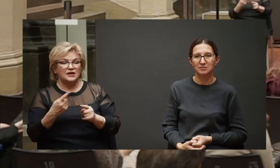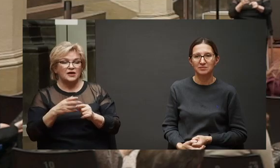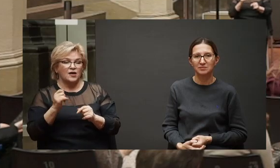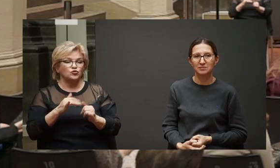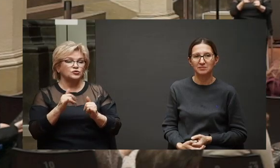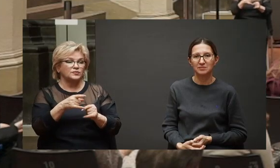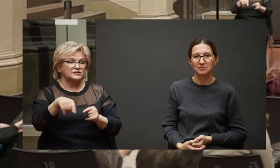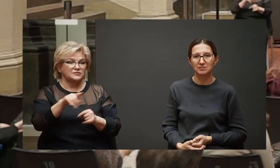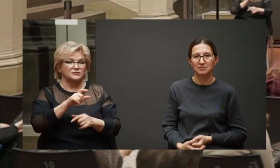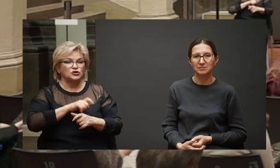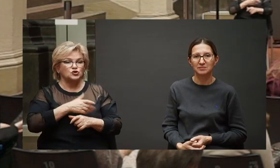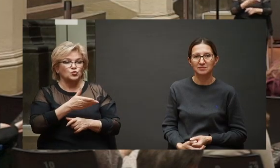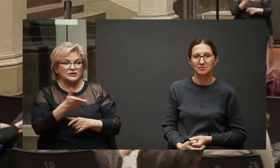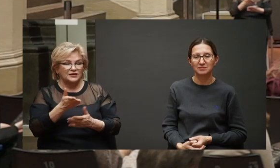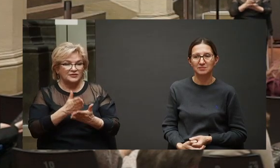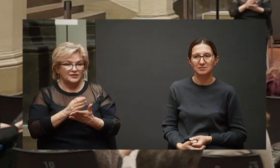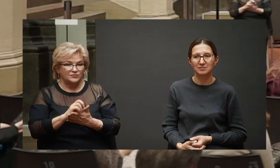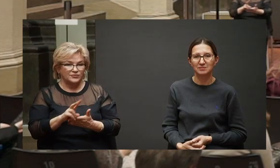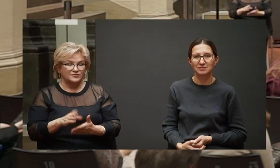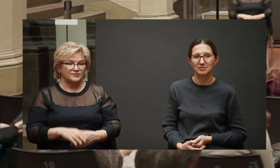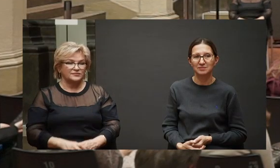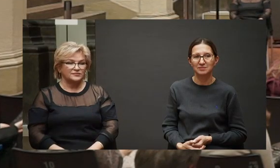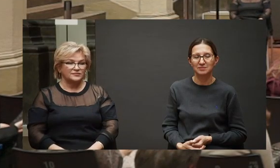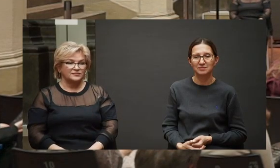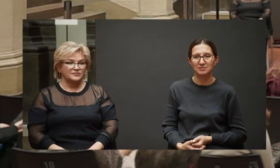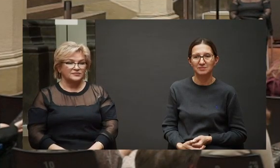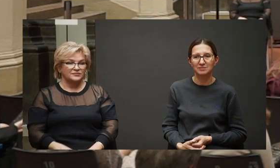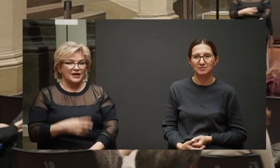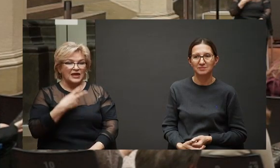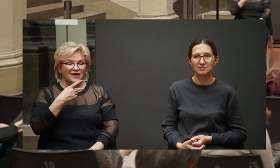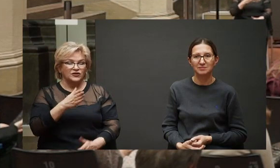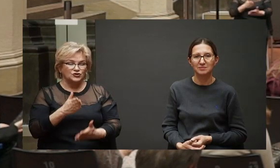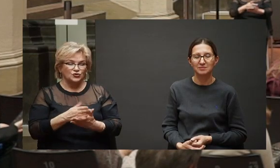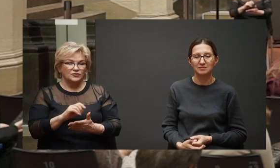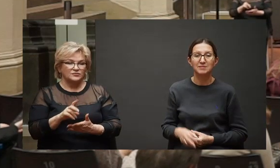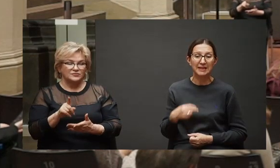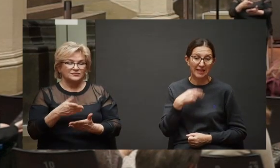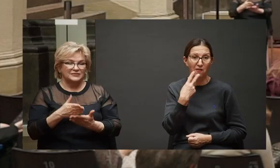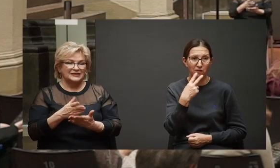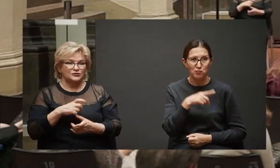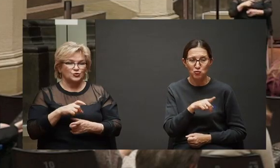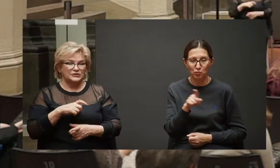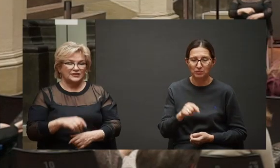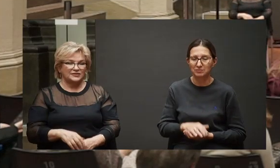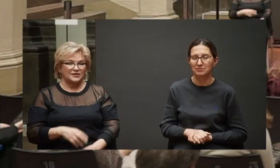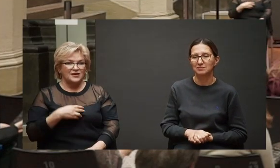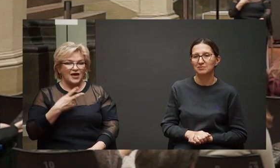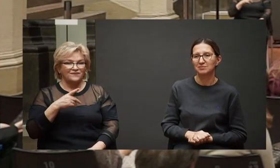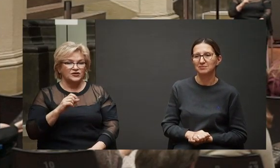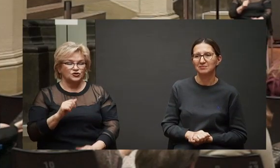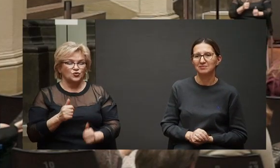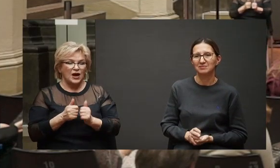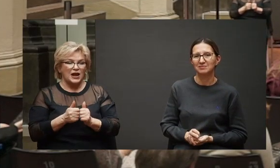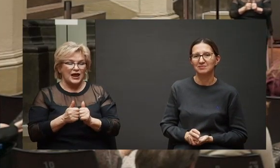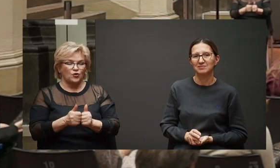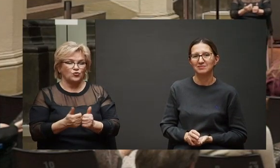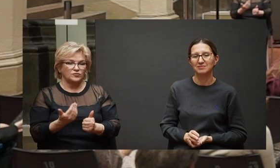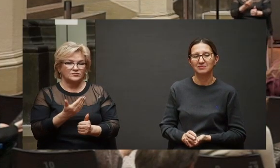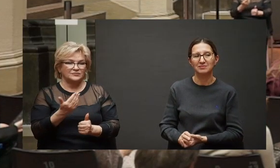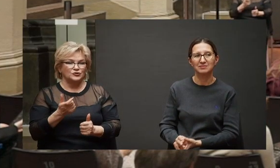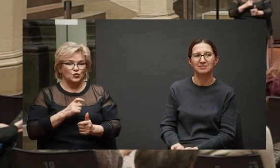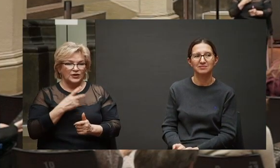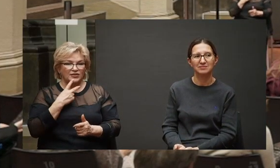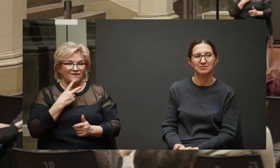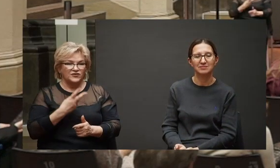студентов. Так. Вот они, я вижу эту... Я вижу эту коллегу. Да, я вижу эту коллегу.